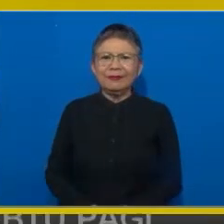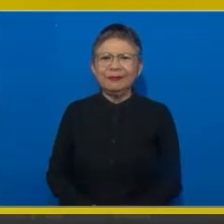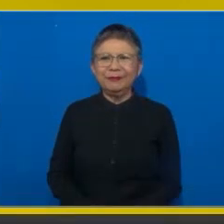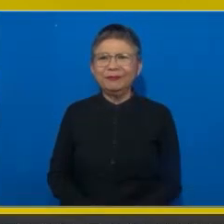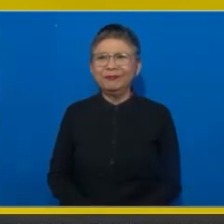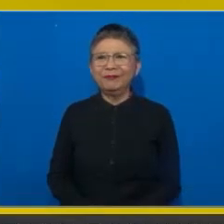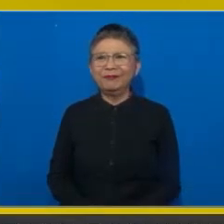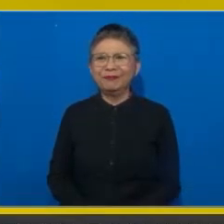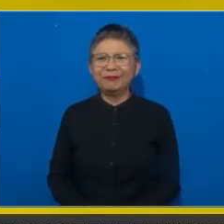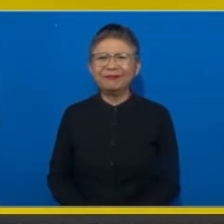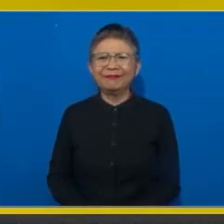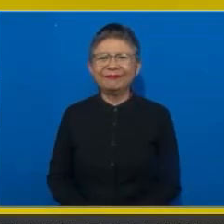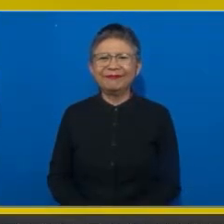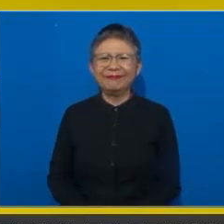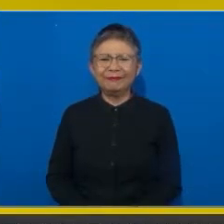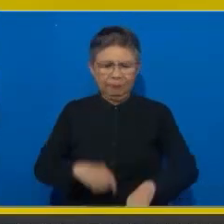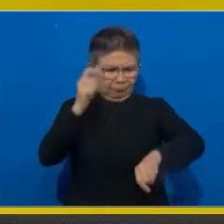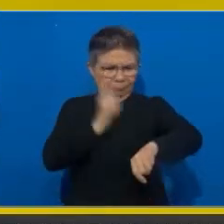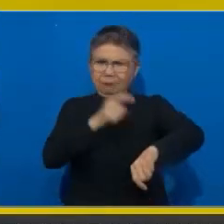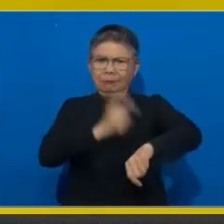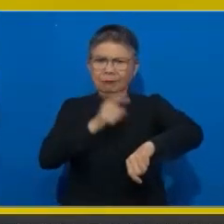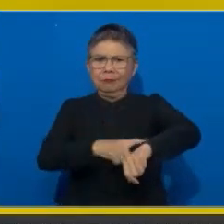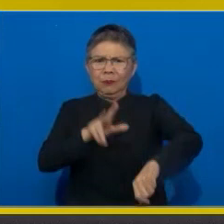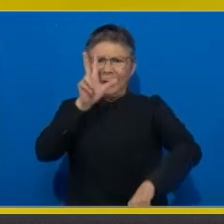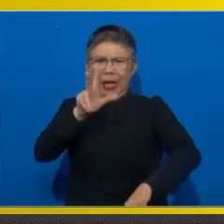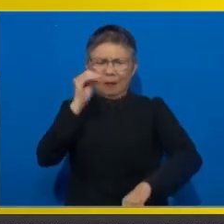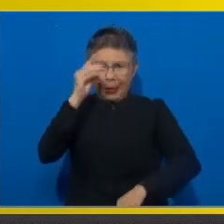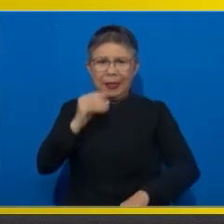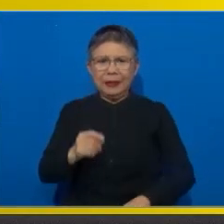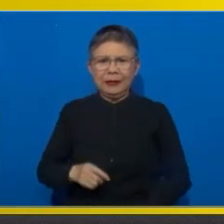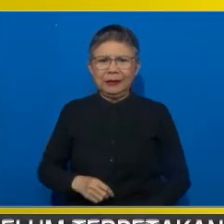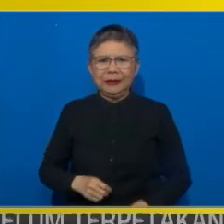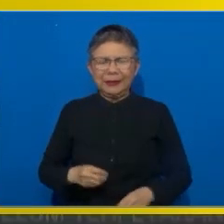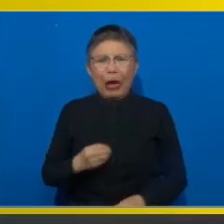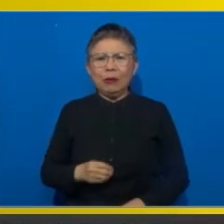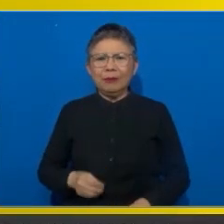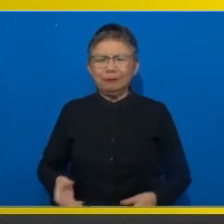Ia pun mengingatkan jam sudah menunjukkan pukul 3 dini hari.